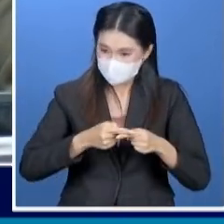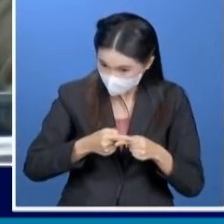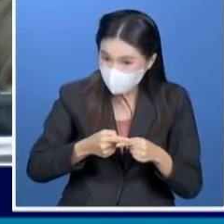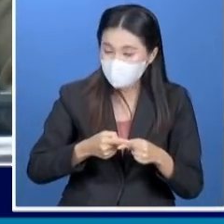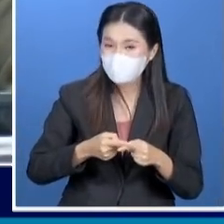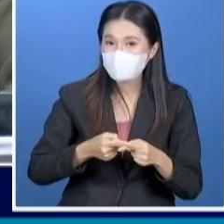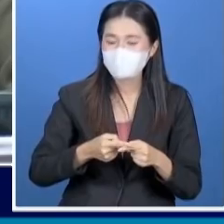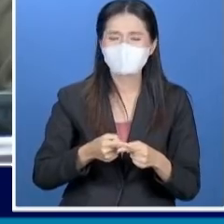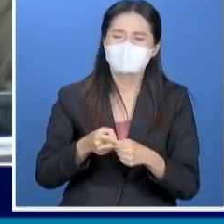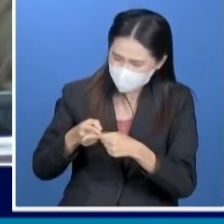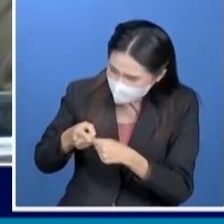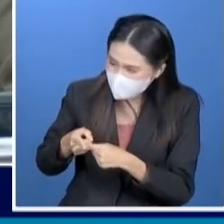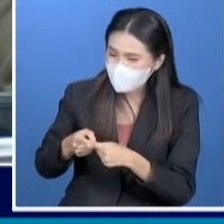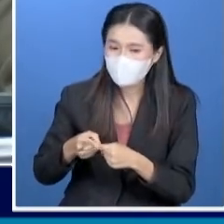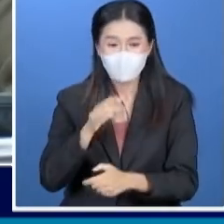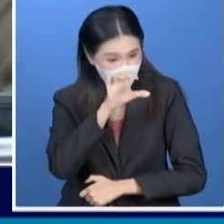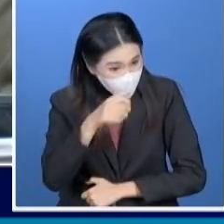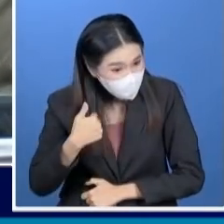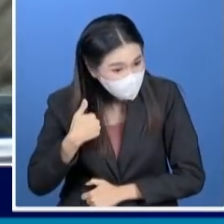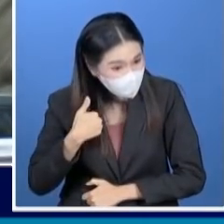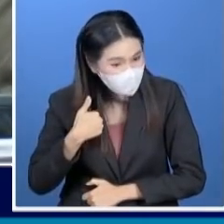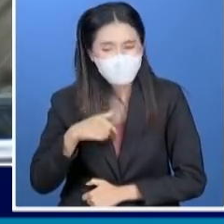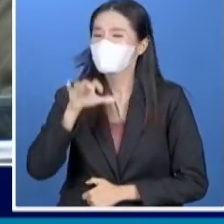จ็บ ร้องไหมครับ ร้